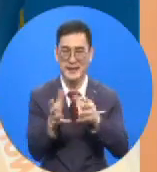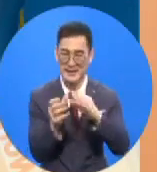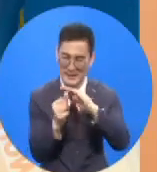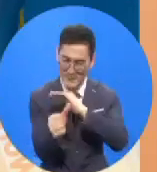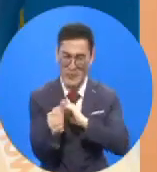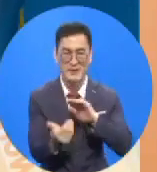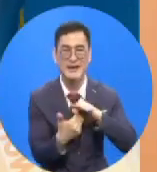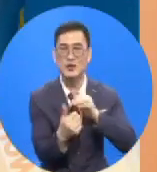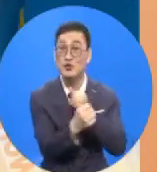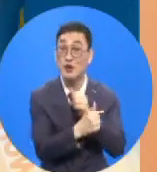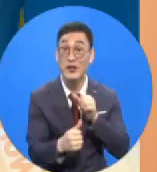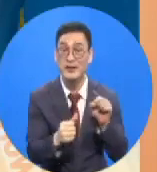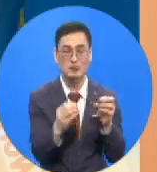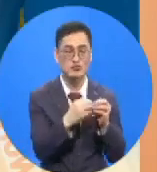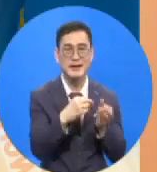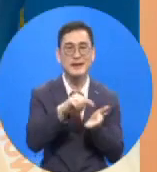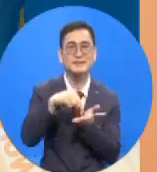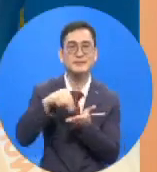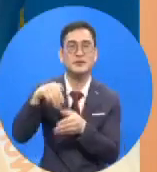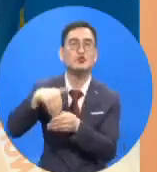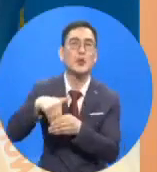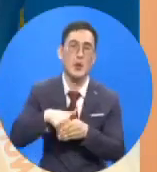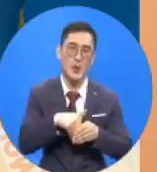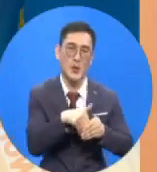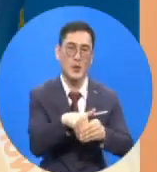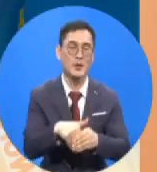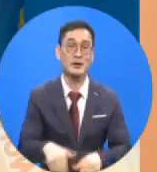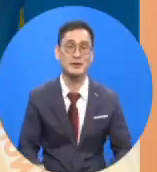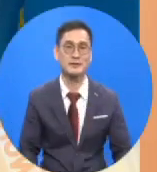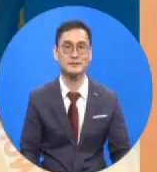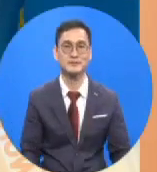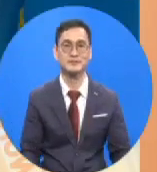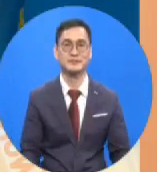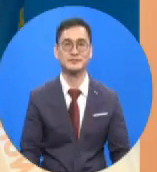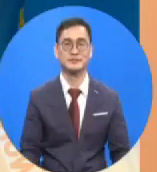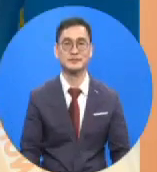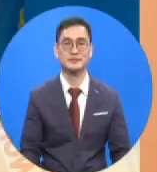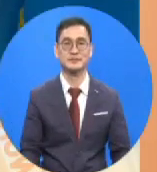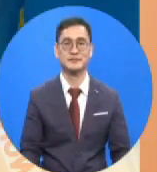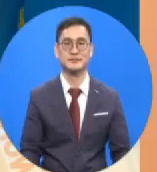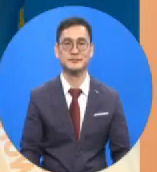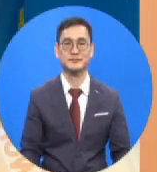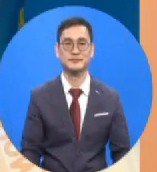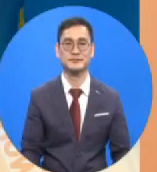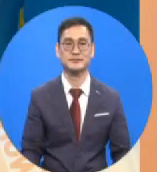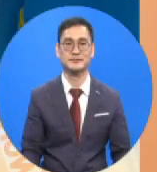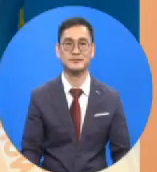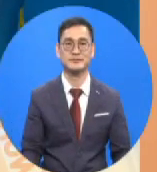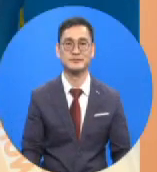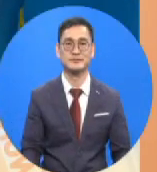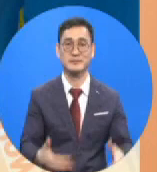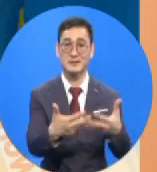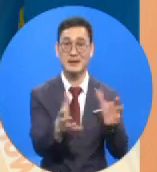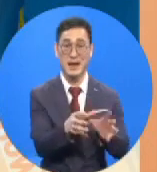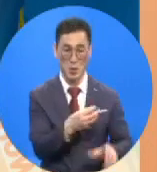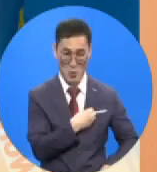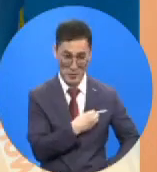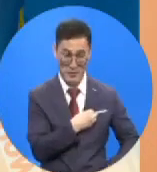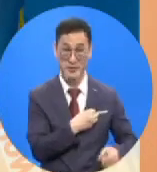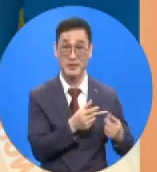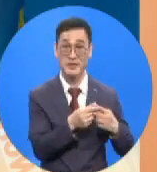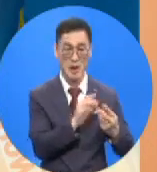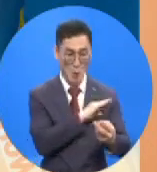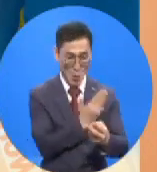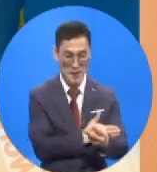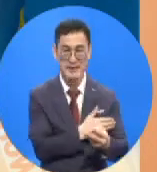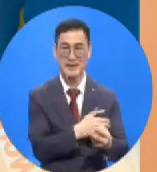이제 문자 투표를 하는 겁니다 예를 이제 회사는 데 특히 이번 같은 경우는 주로 다 당원과 그 다음에 뜻 걸리다